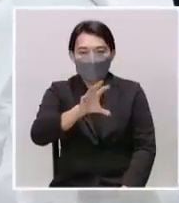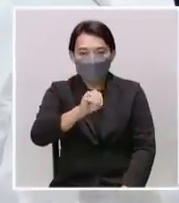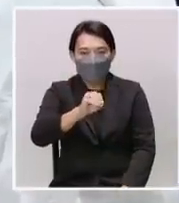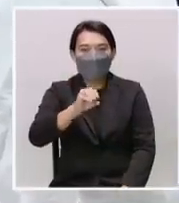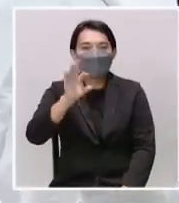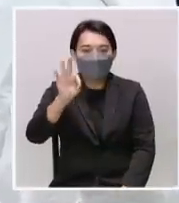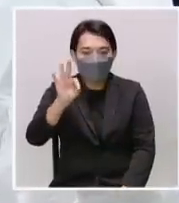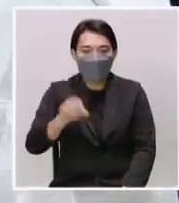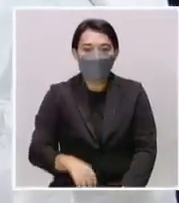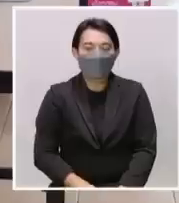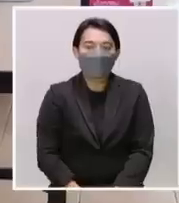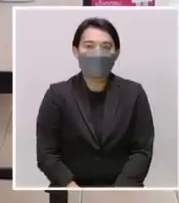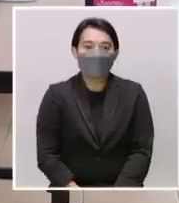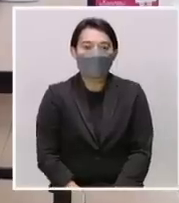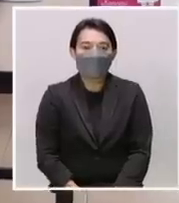ายค่ะ